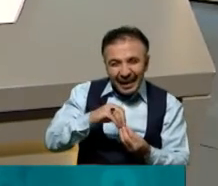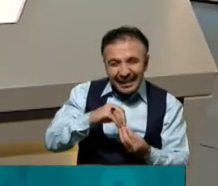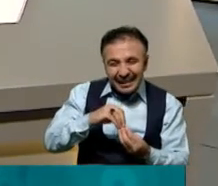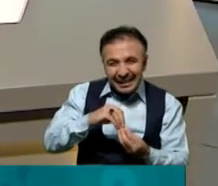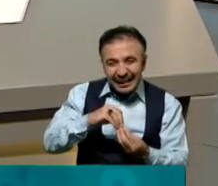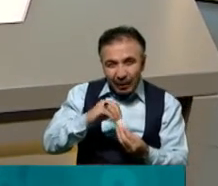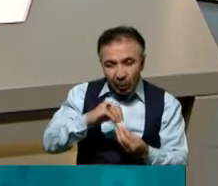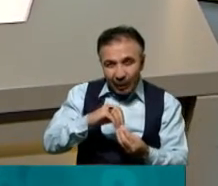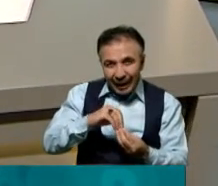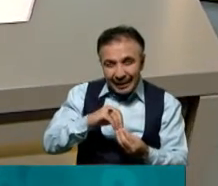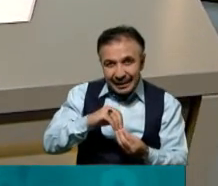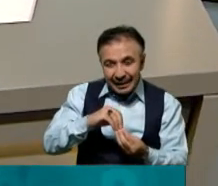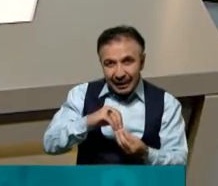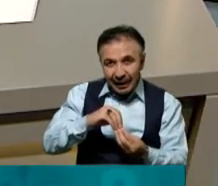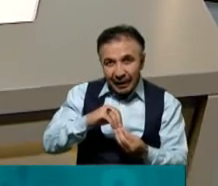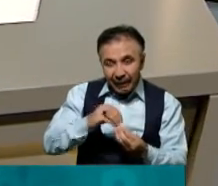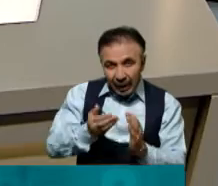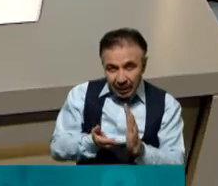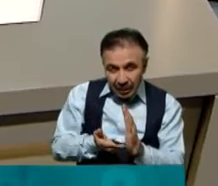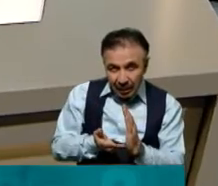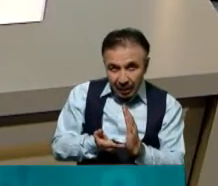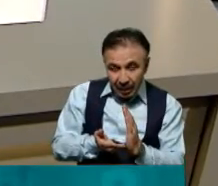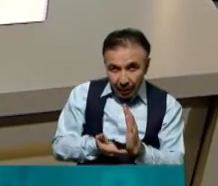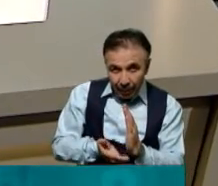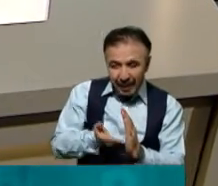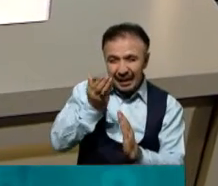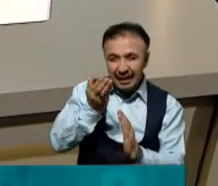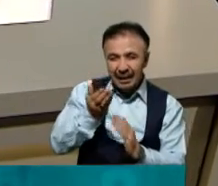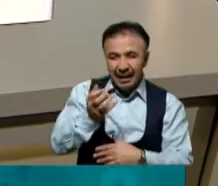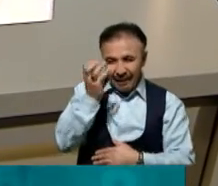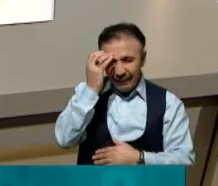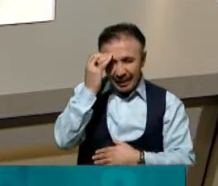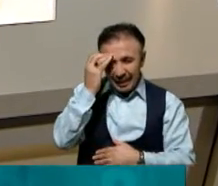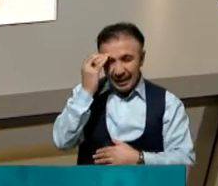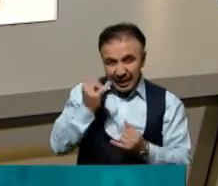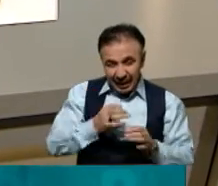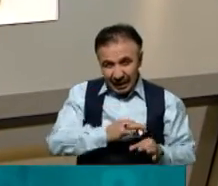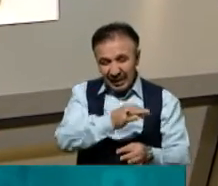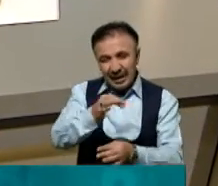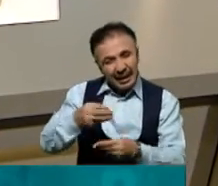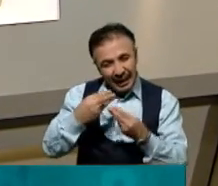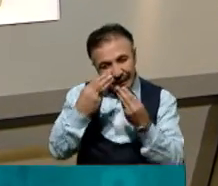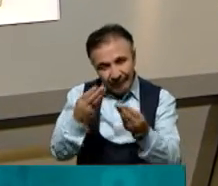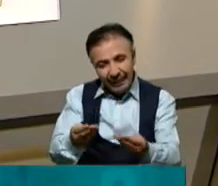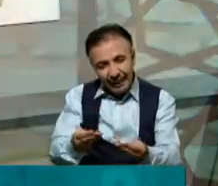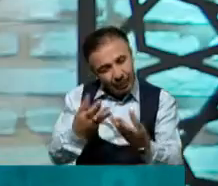verebilir mi? Yakın akrabası fakir varsa onlara verebilir mi? Soralım. Birinci sorum bu